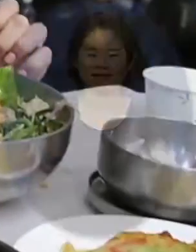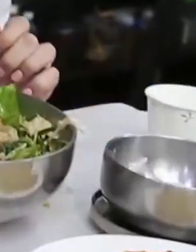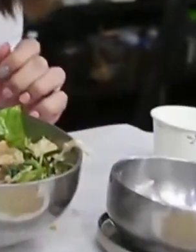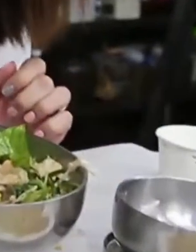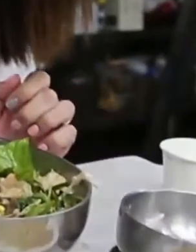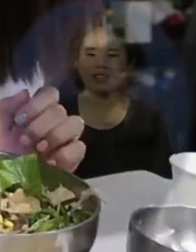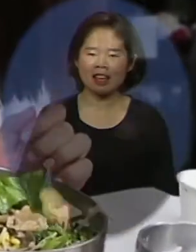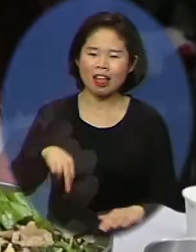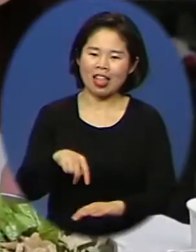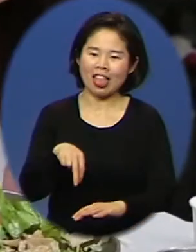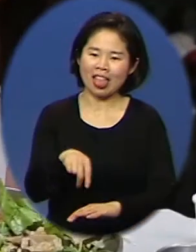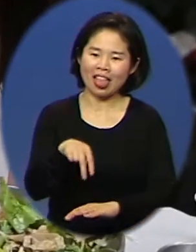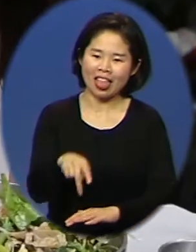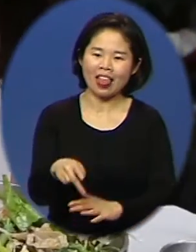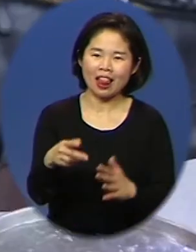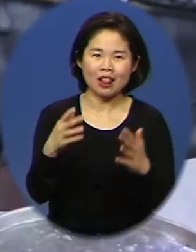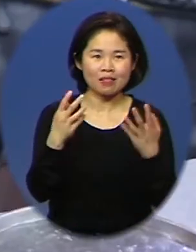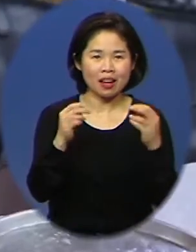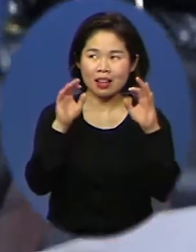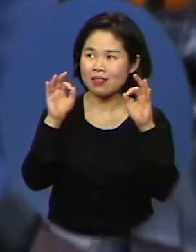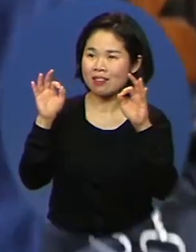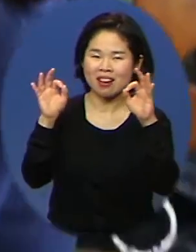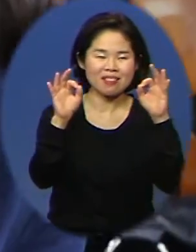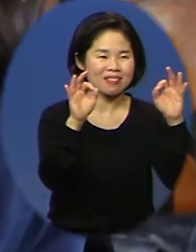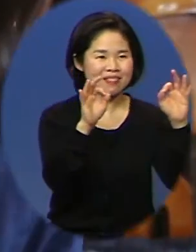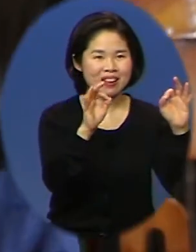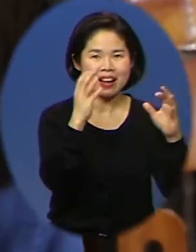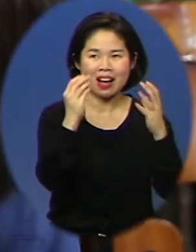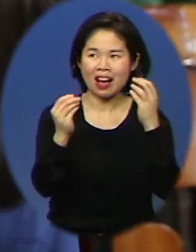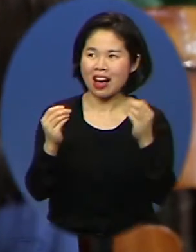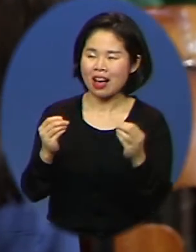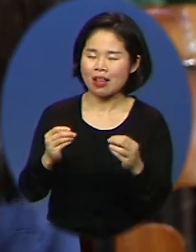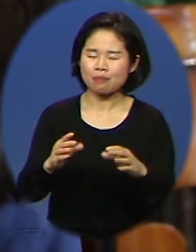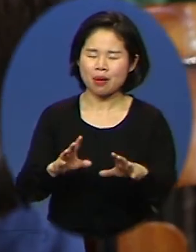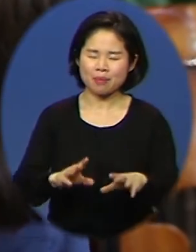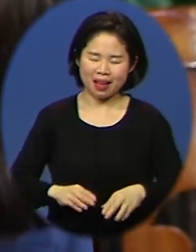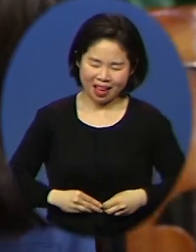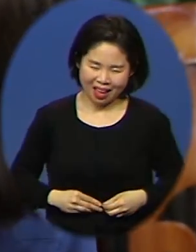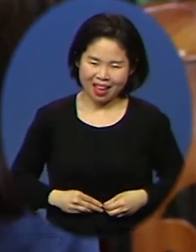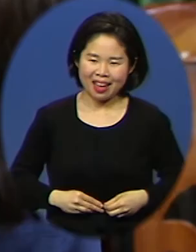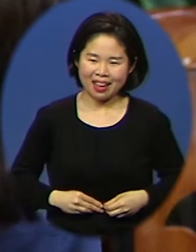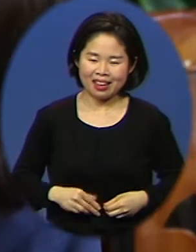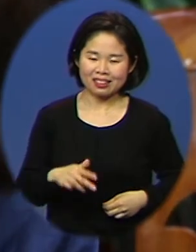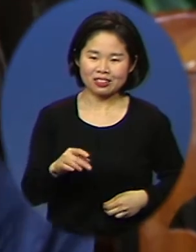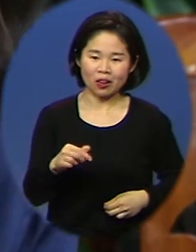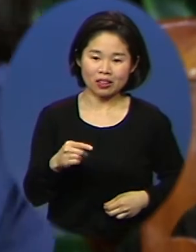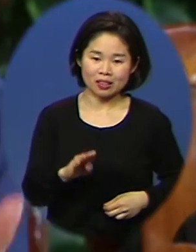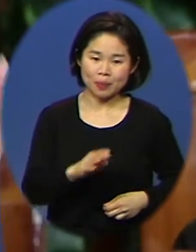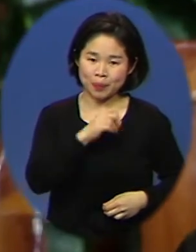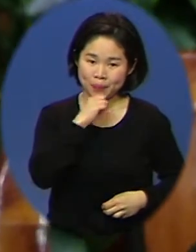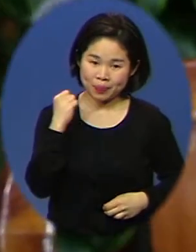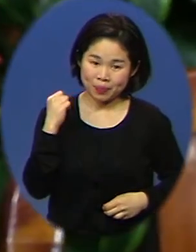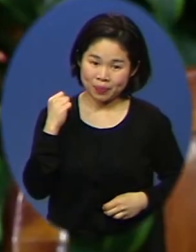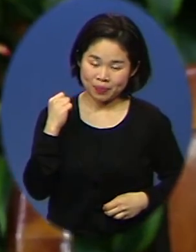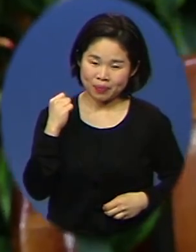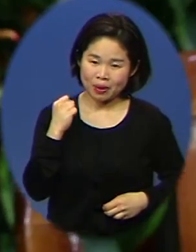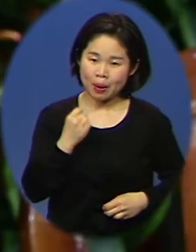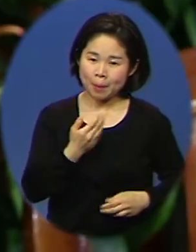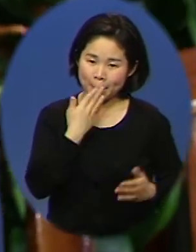많이 걷고 많이 보고 그러고 나니 많이 배가 고픕니다. 정읍의 별미 맛보고